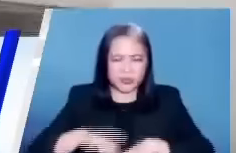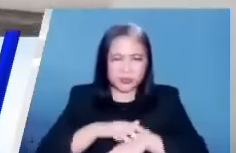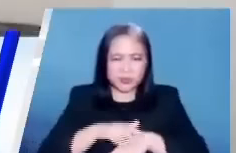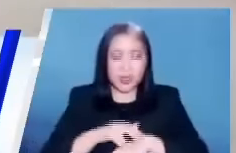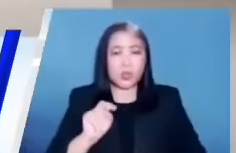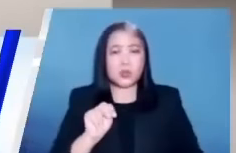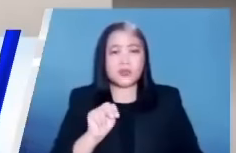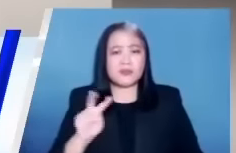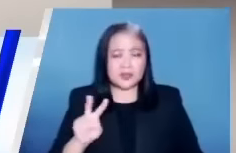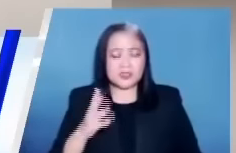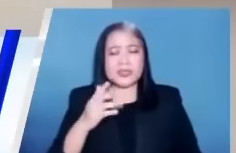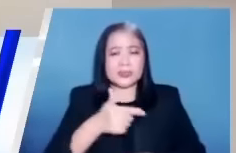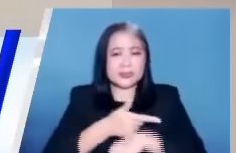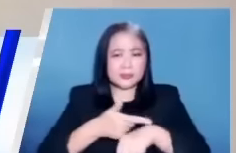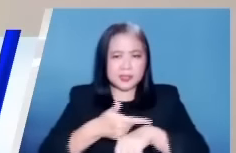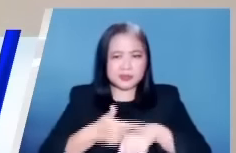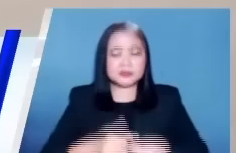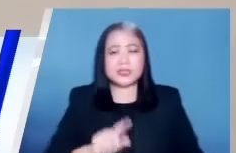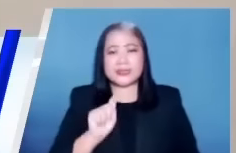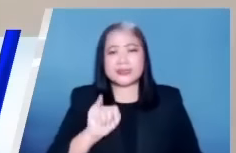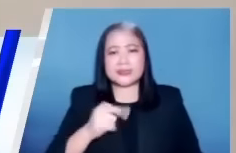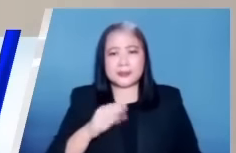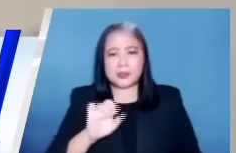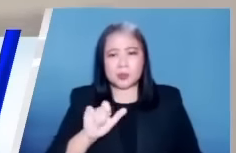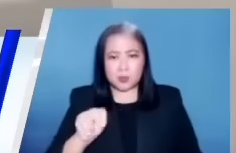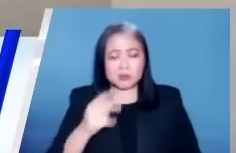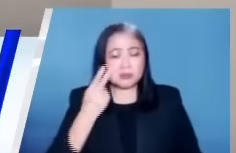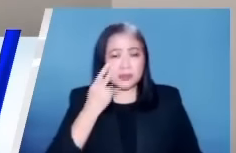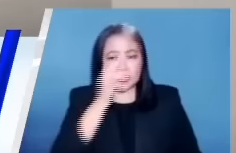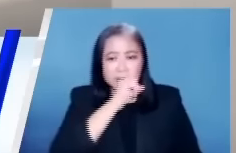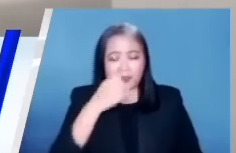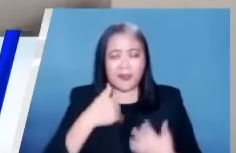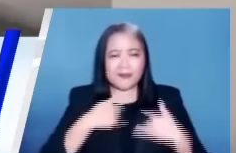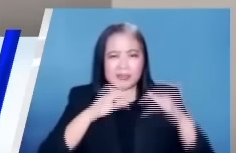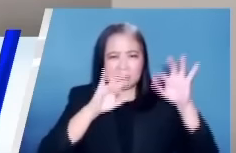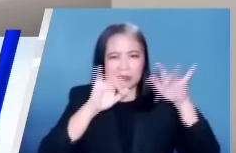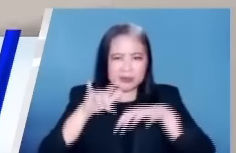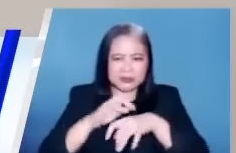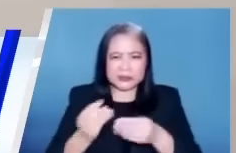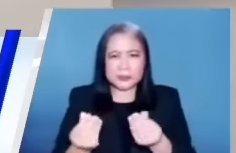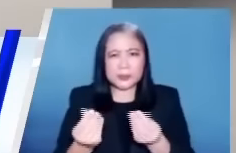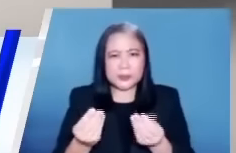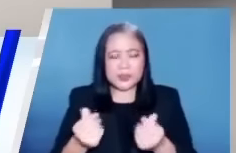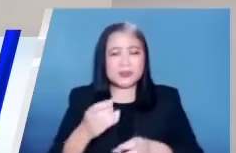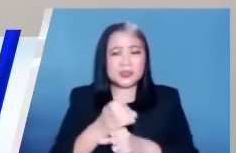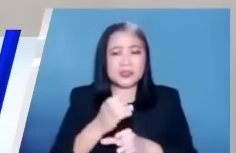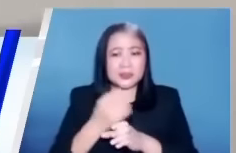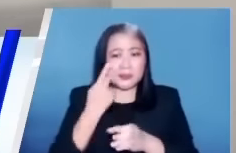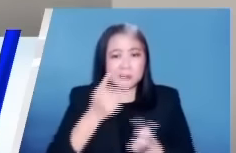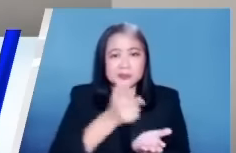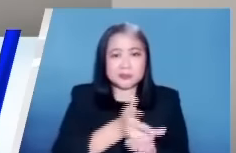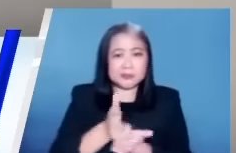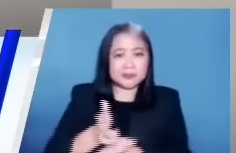Guimaras Iloilo asang sasaky na nakil ng kalsada